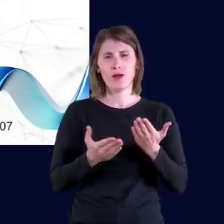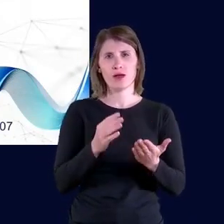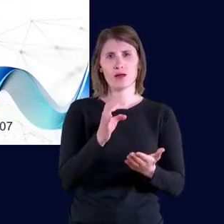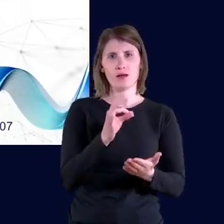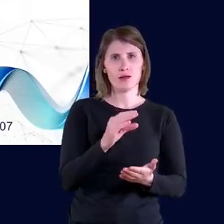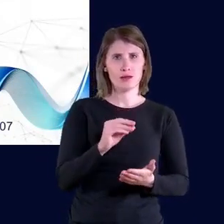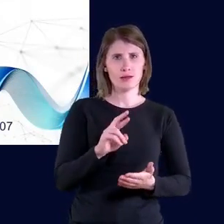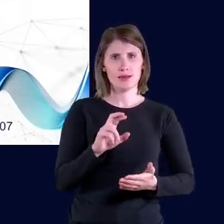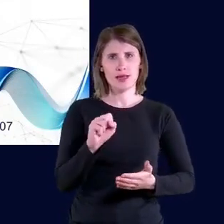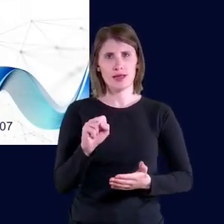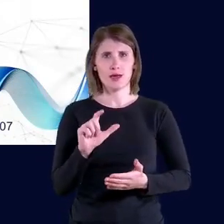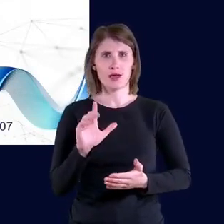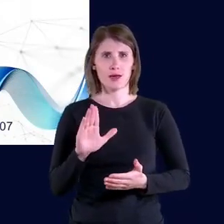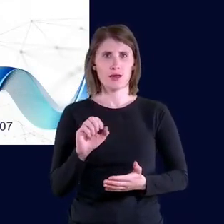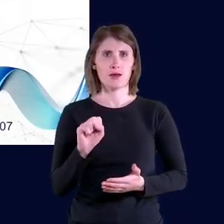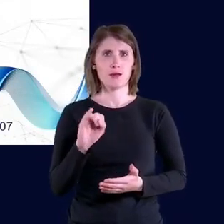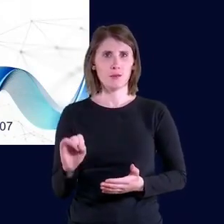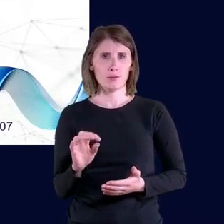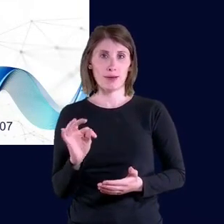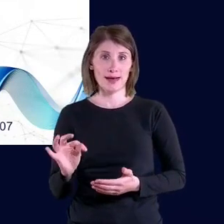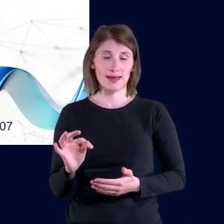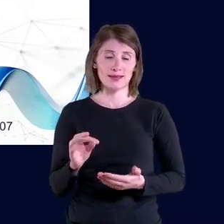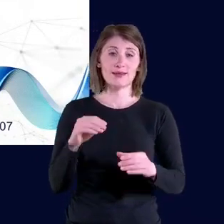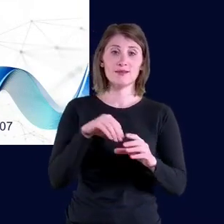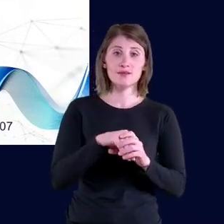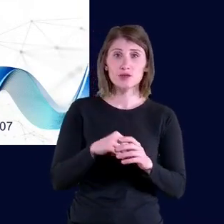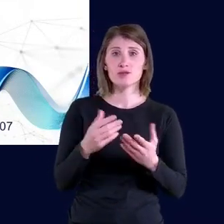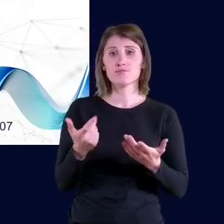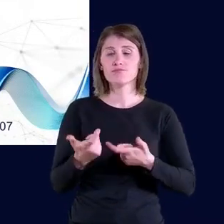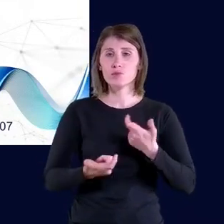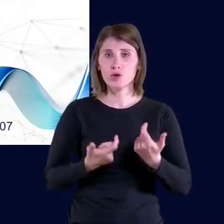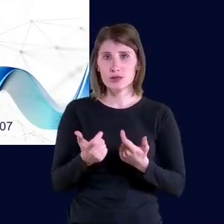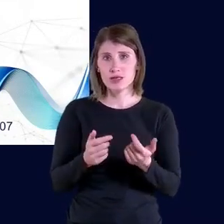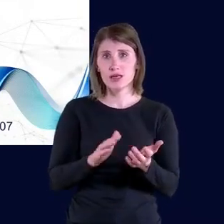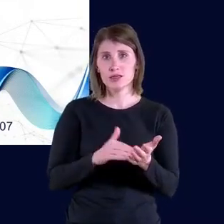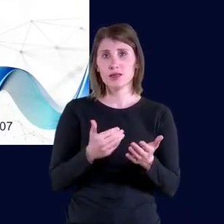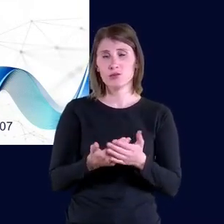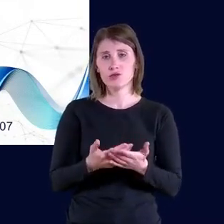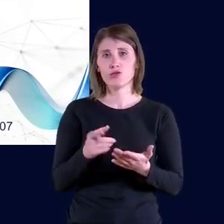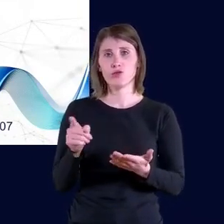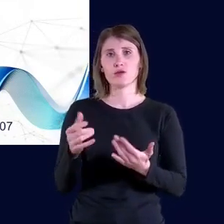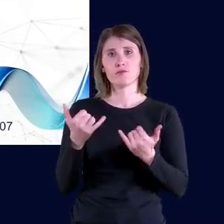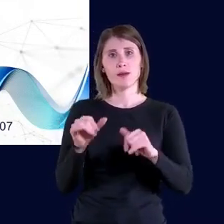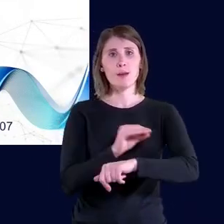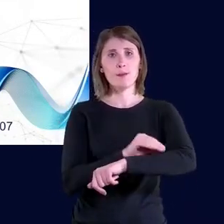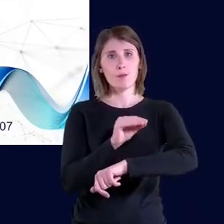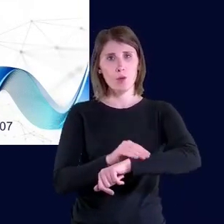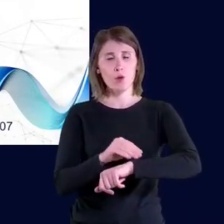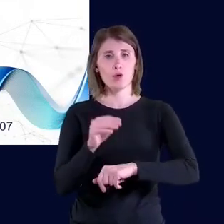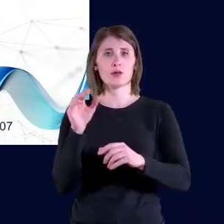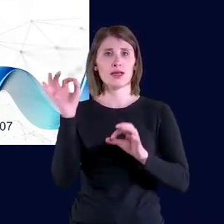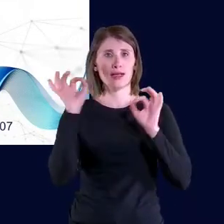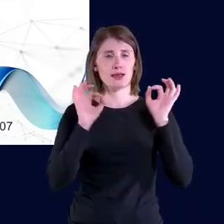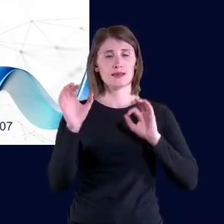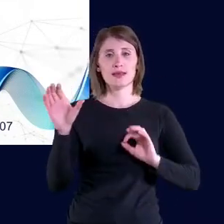tego służą do tego różnego rodzaje mechanizmy na przykład adekwatny model danych